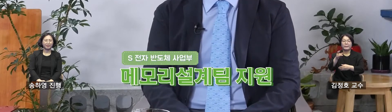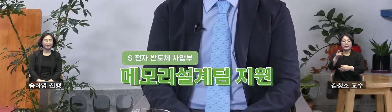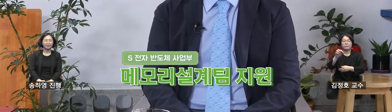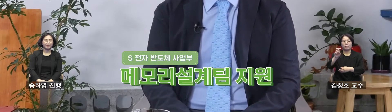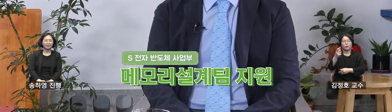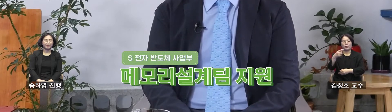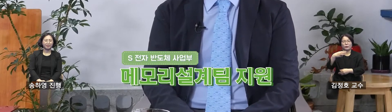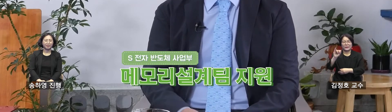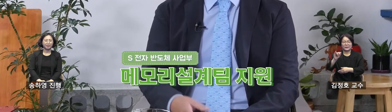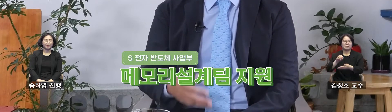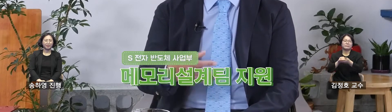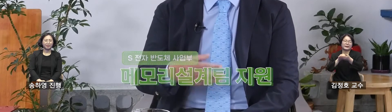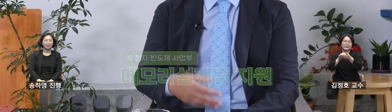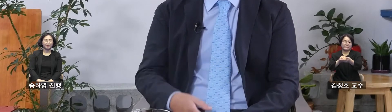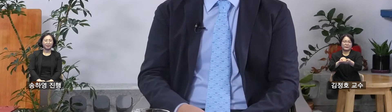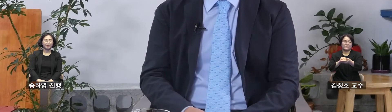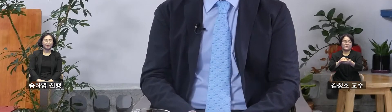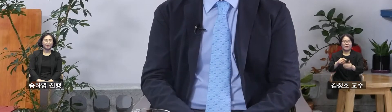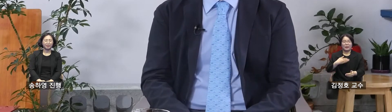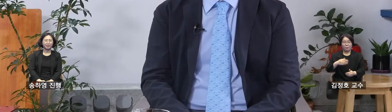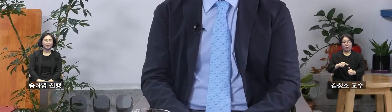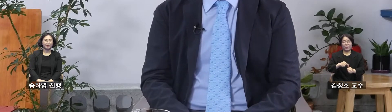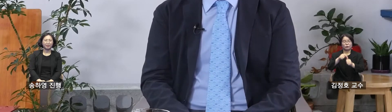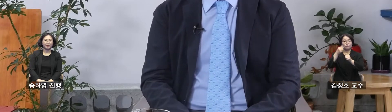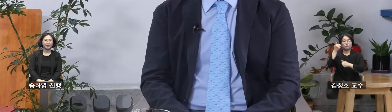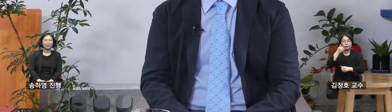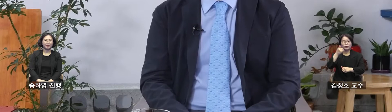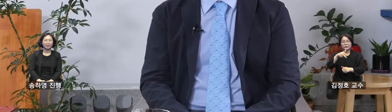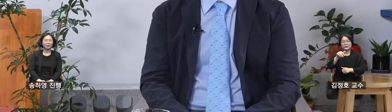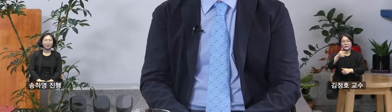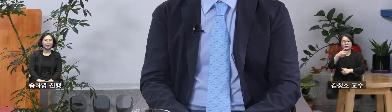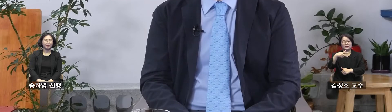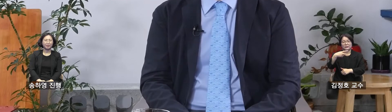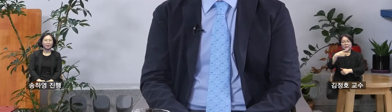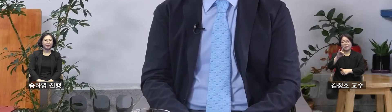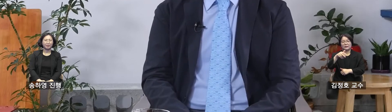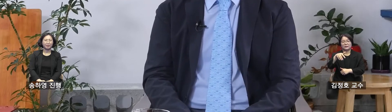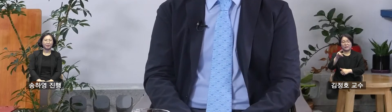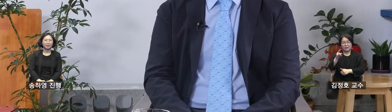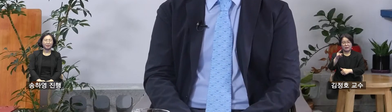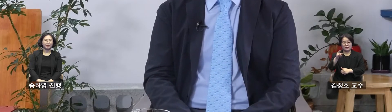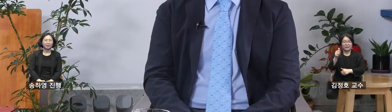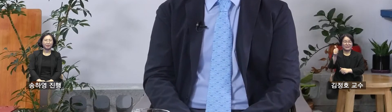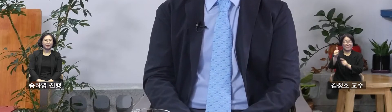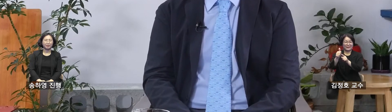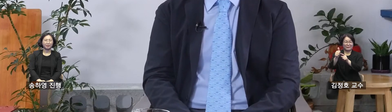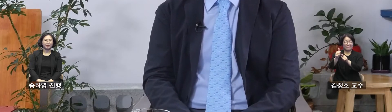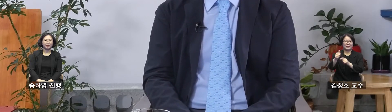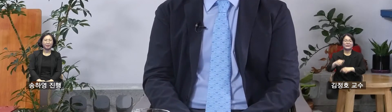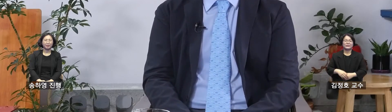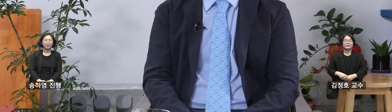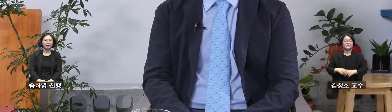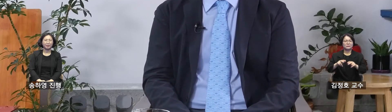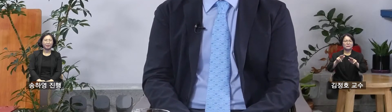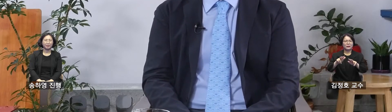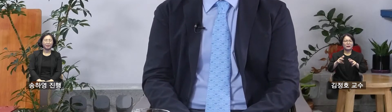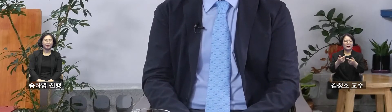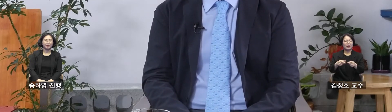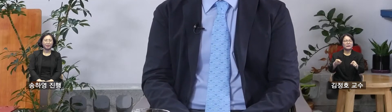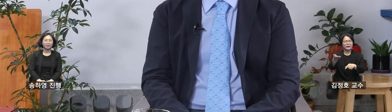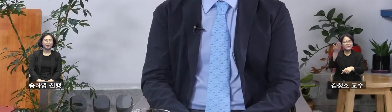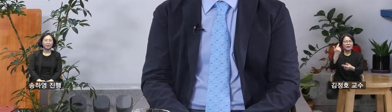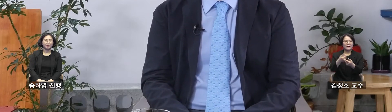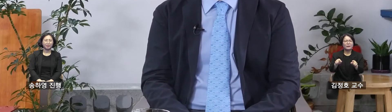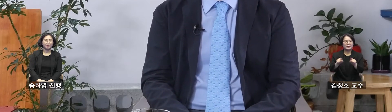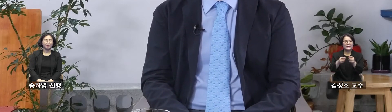들어갔었습니다. 그때 저를 이제 스카우팅했던 분이 진대재 장관님이시고 그랬습니다. 그분 지금 그때 같이